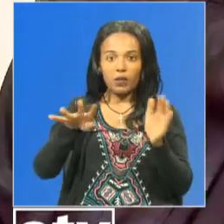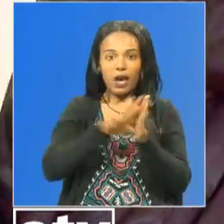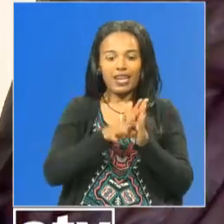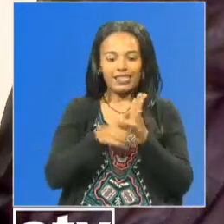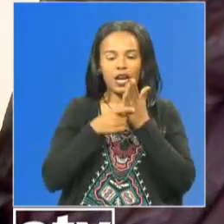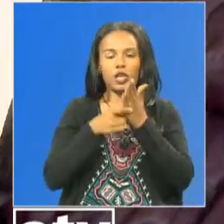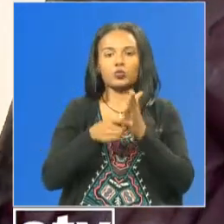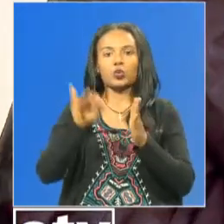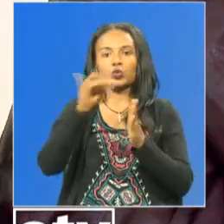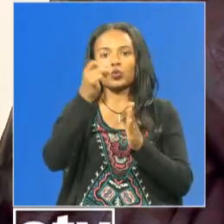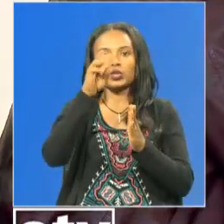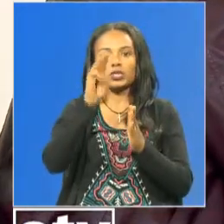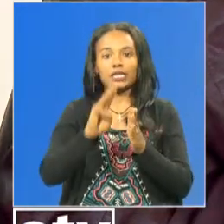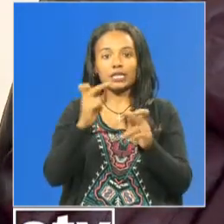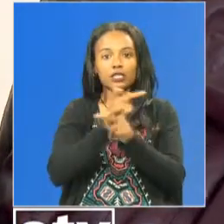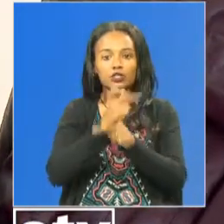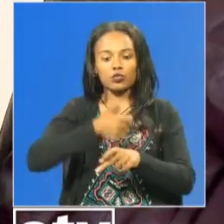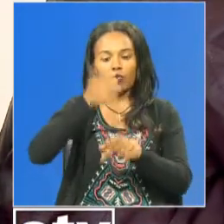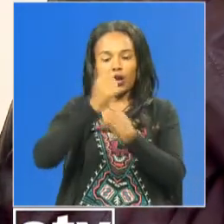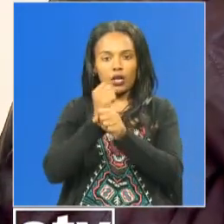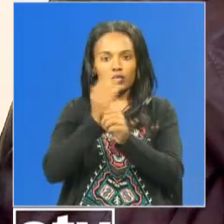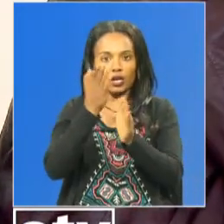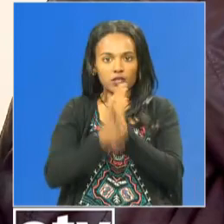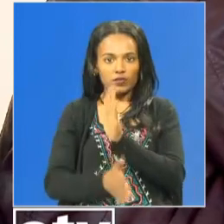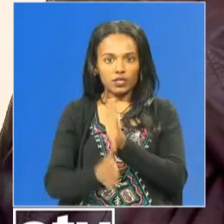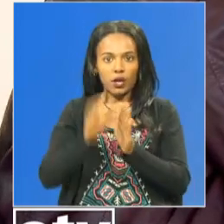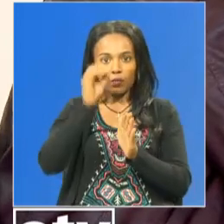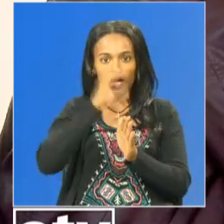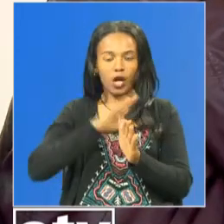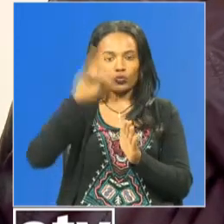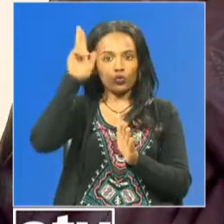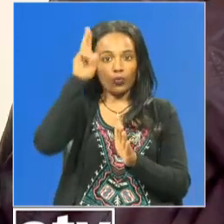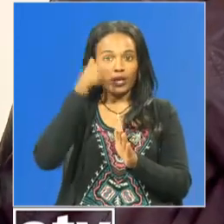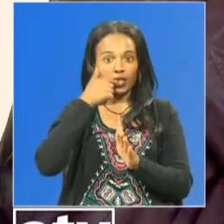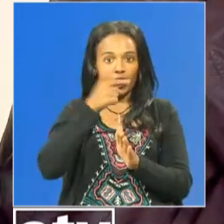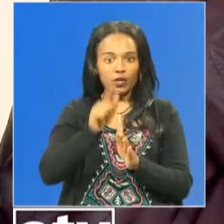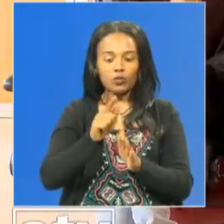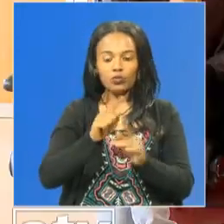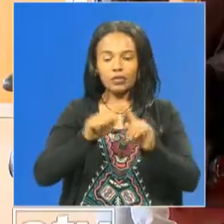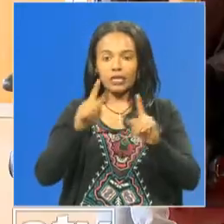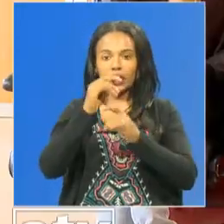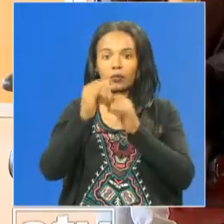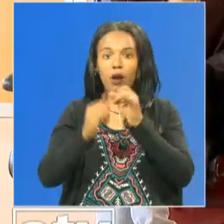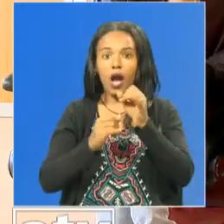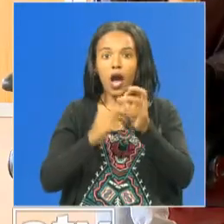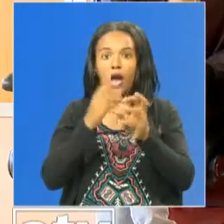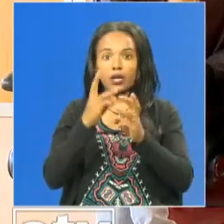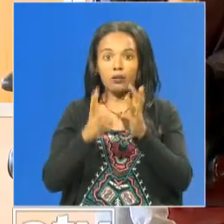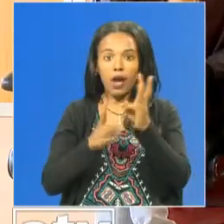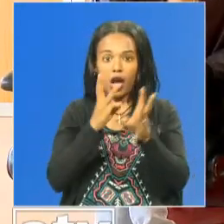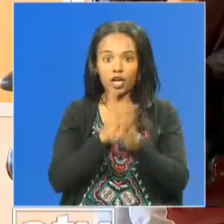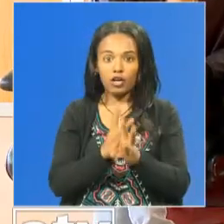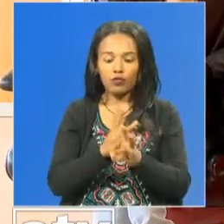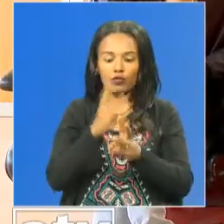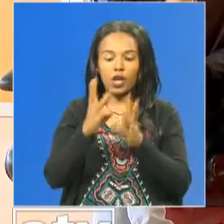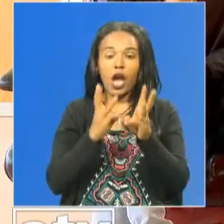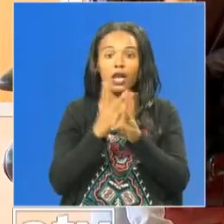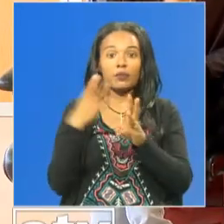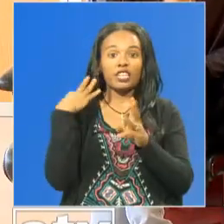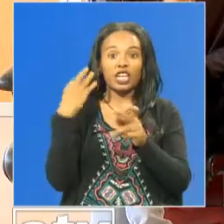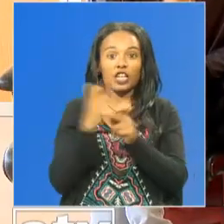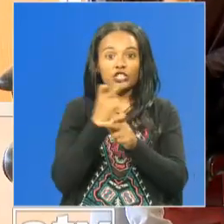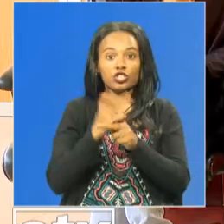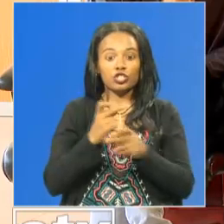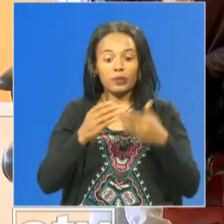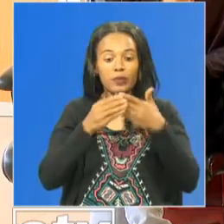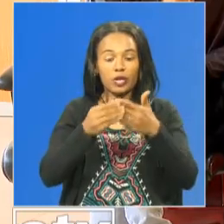ትራንስፖርትና ሎጂስቲክስ አገልግሎት ድርጅት ዋና ስራ አስፈጻሚ አቶ ሮባ መገርሳ ገለጹት። በተለይም ዓለም አቀፉ የባህር ድርጅትና የዓለም ጤና ድርጅት